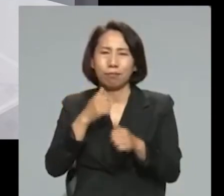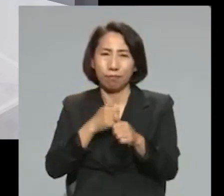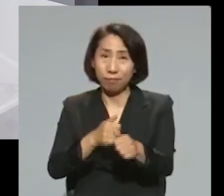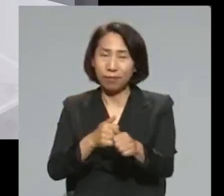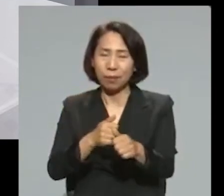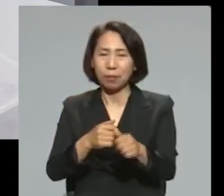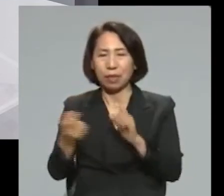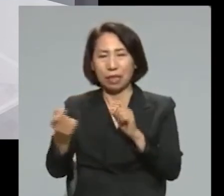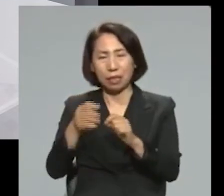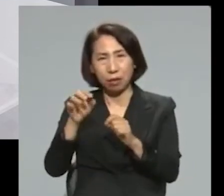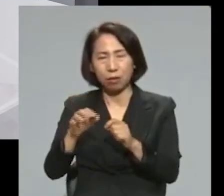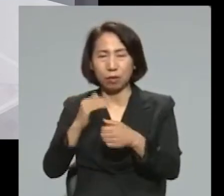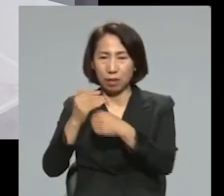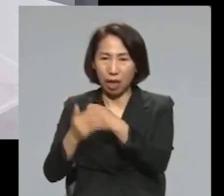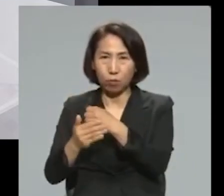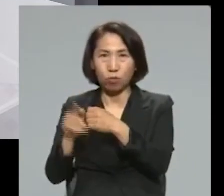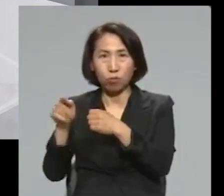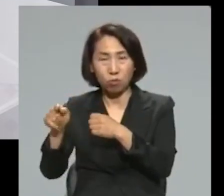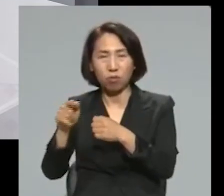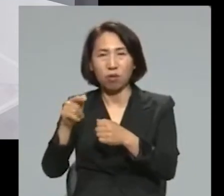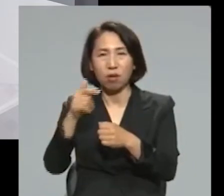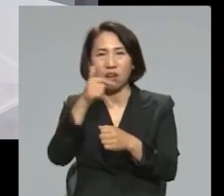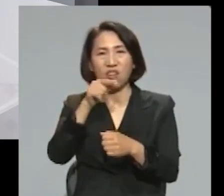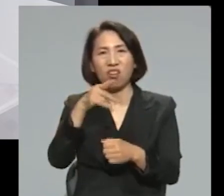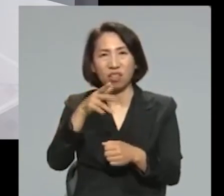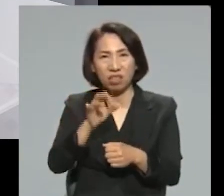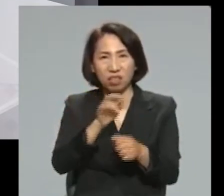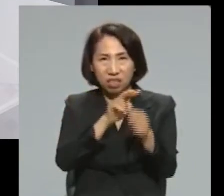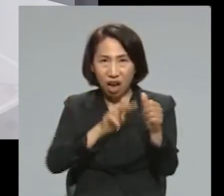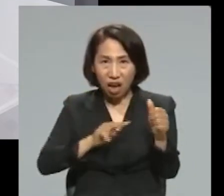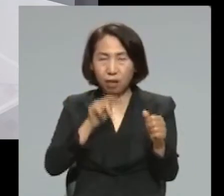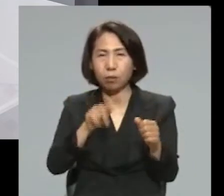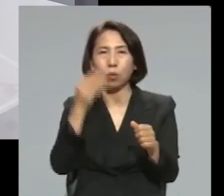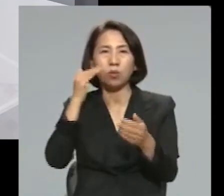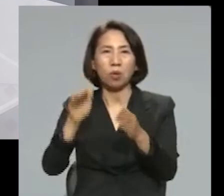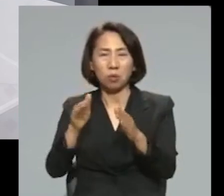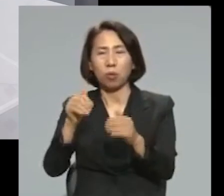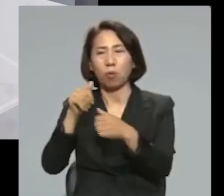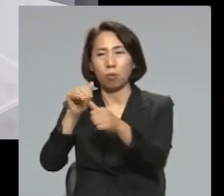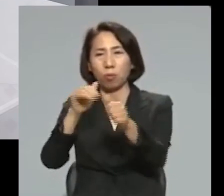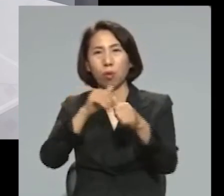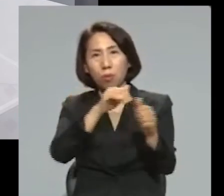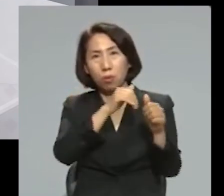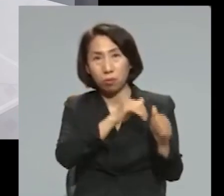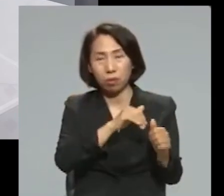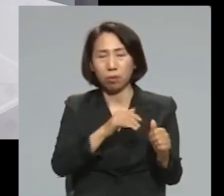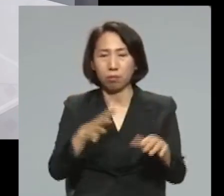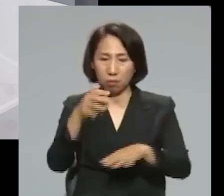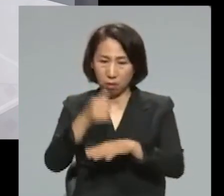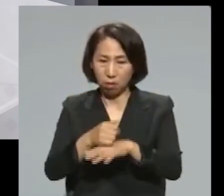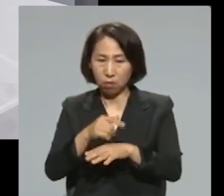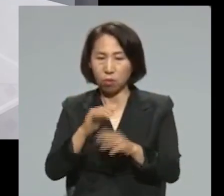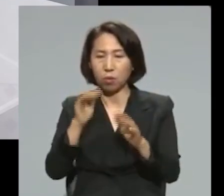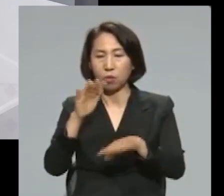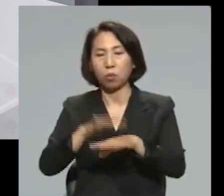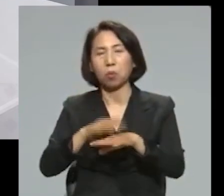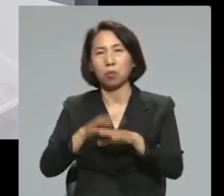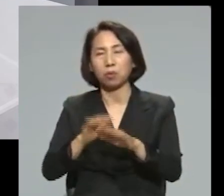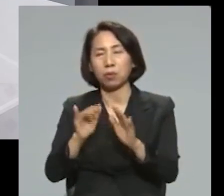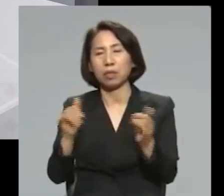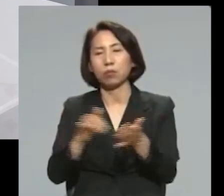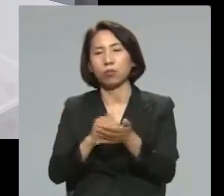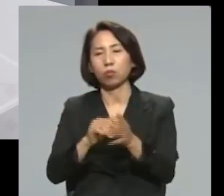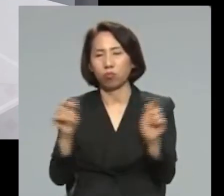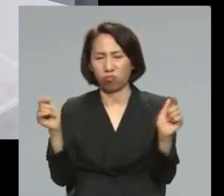인근 대구, 거창, 청도 등으로 학생이 유출되고 있어 농촌 인구 감소의 한 부분을